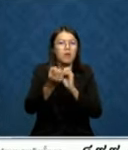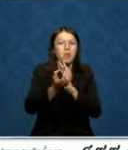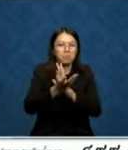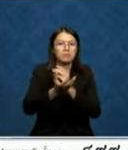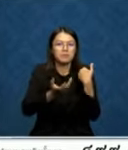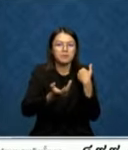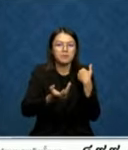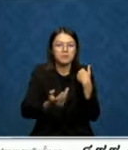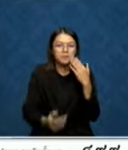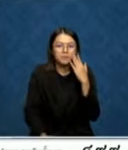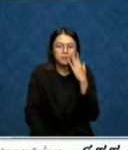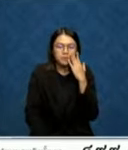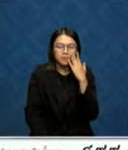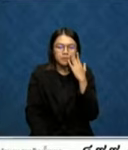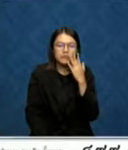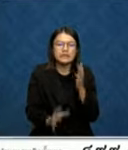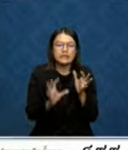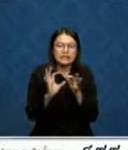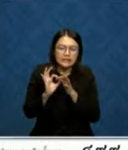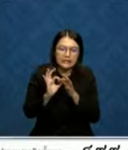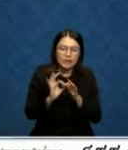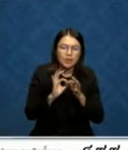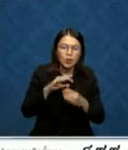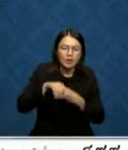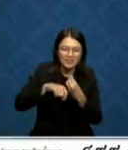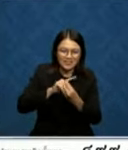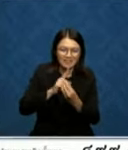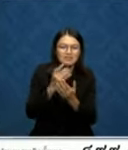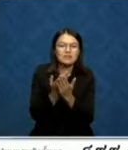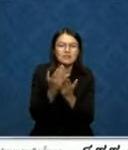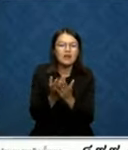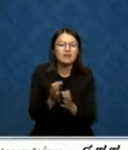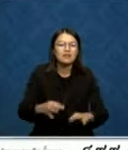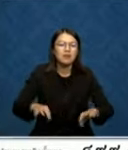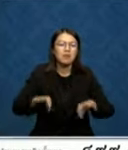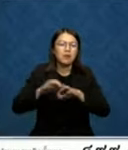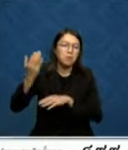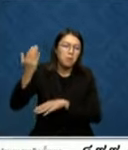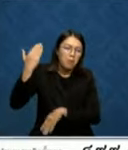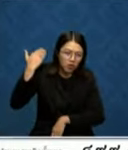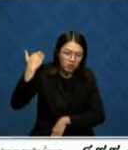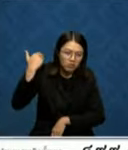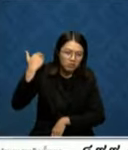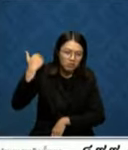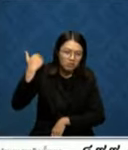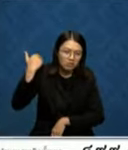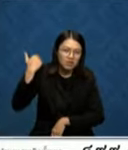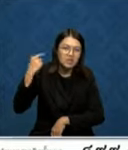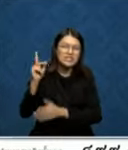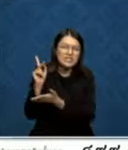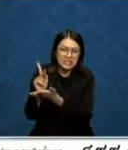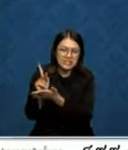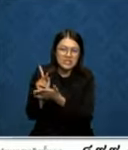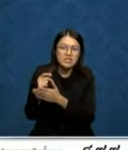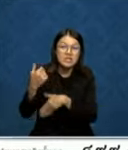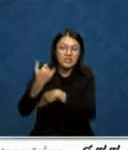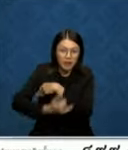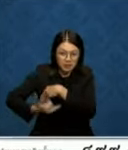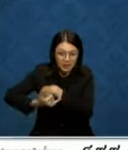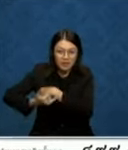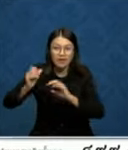ราะรากเหง้าของวิกฤตเศรษฐกิจการเงินที่สำคัญก่อนหน้านี้เป็นเรื่องของหนี้ต่างประเทศภา